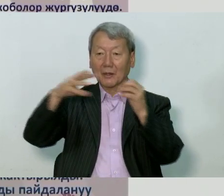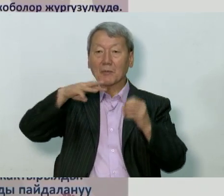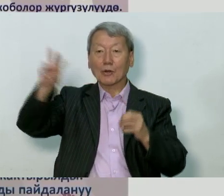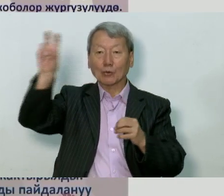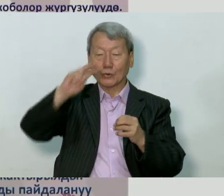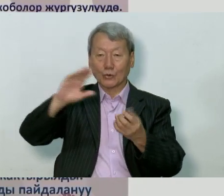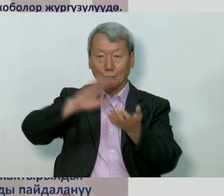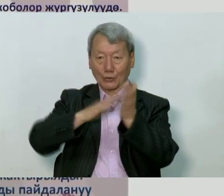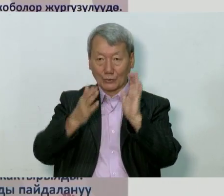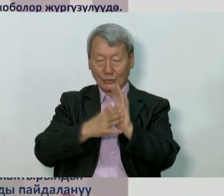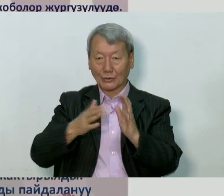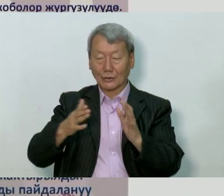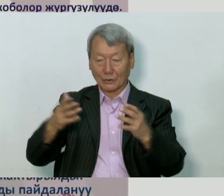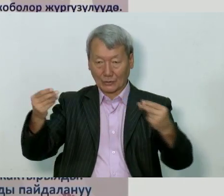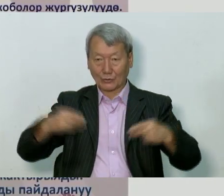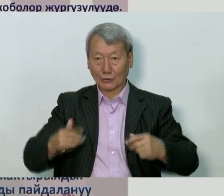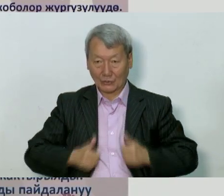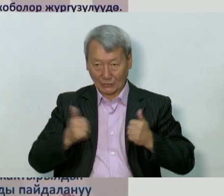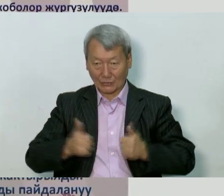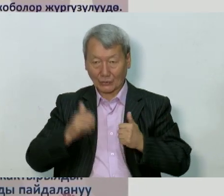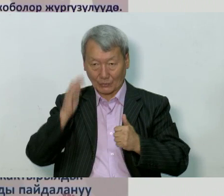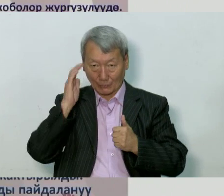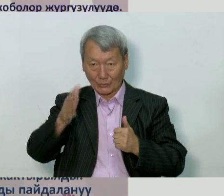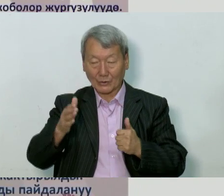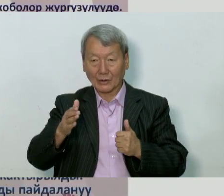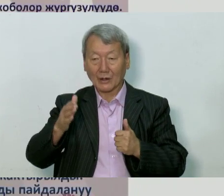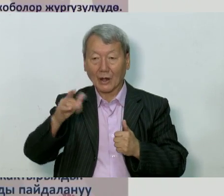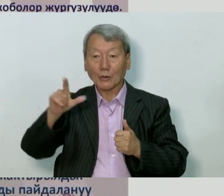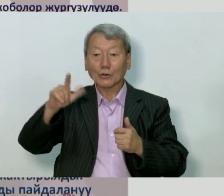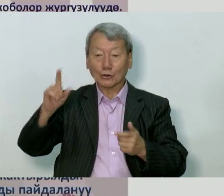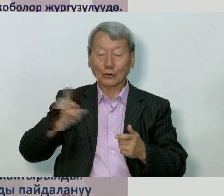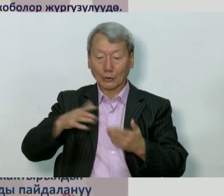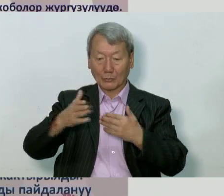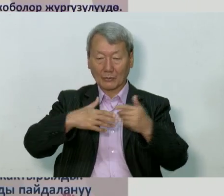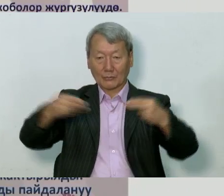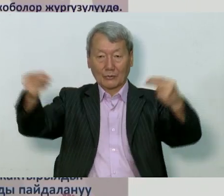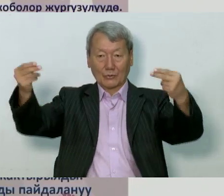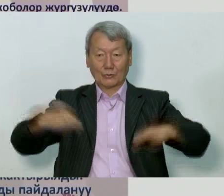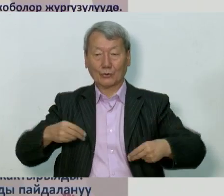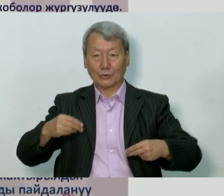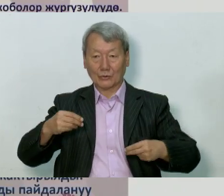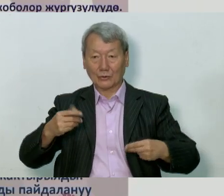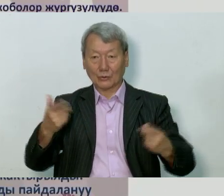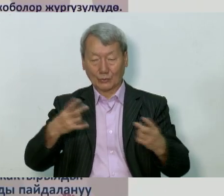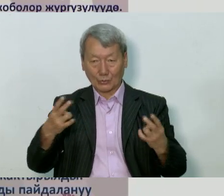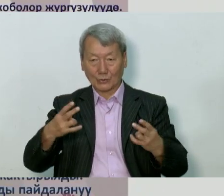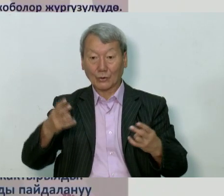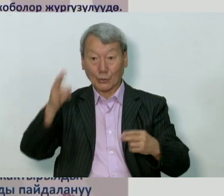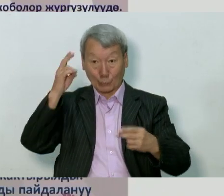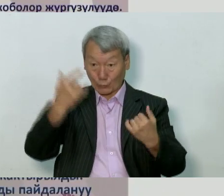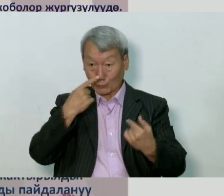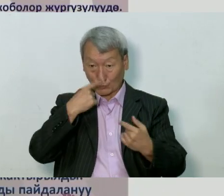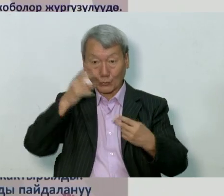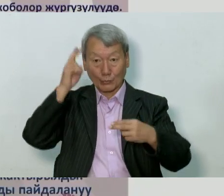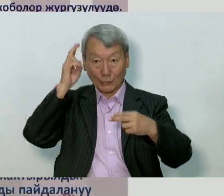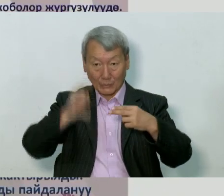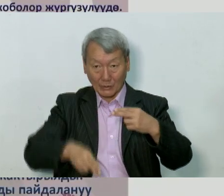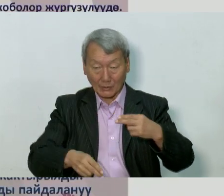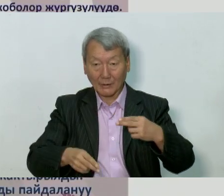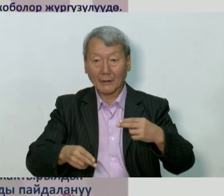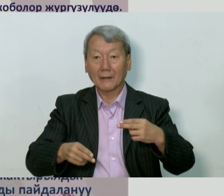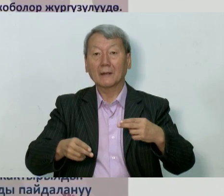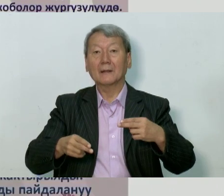АКШ долларына макулдашууну күчүнө киргизүү боюнча ратификациялоо процессин жүргүзүп бүттү. Бул